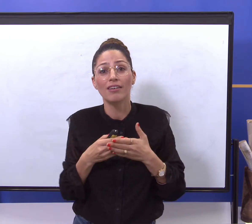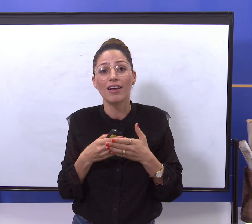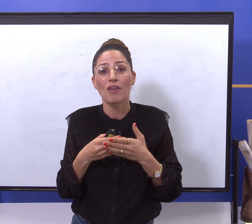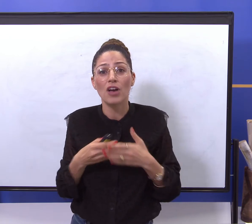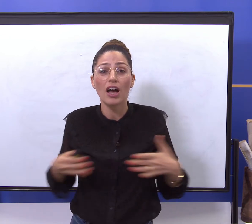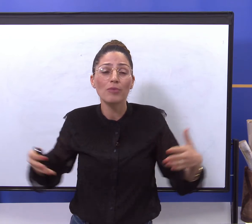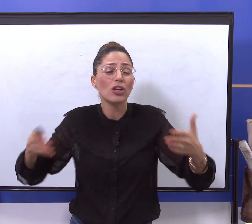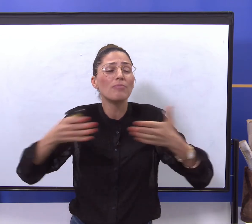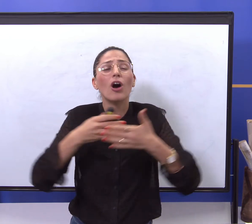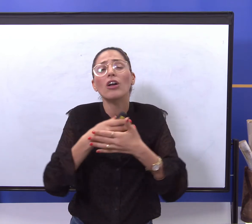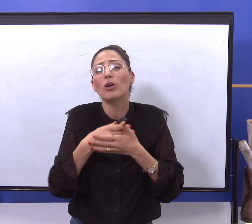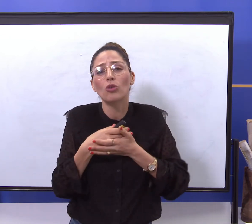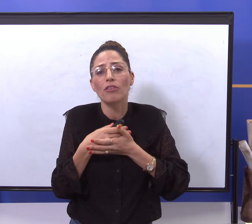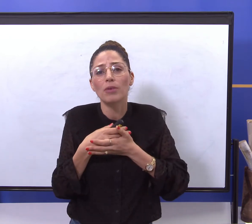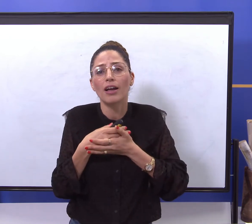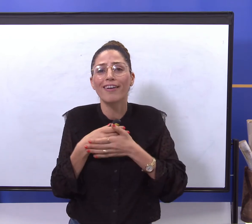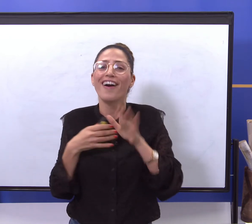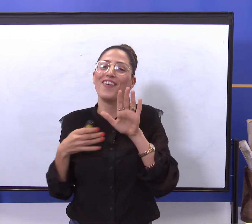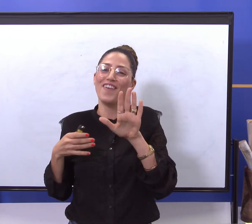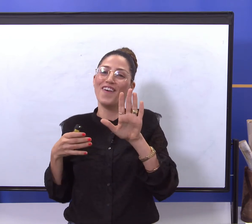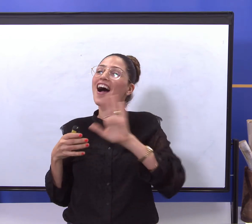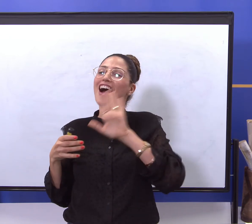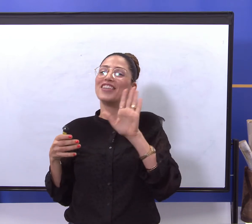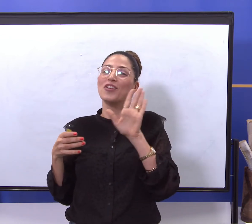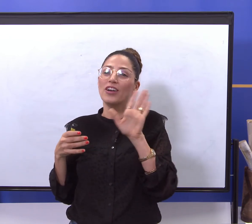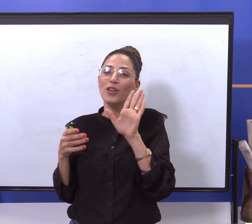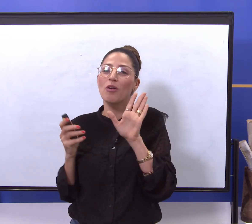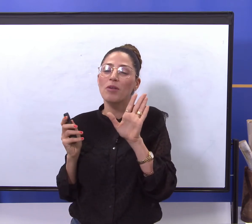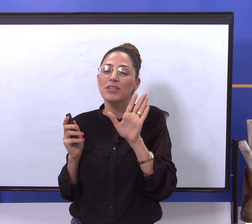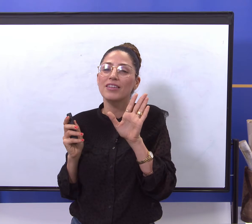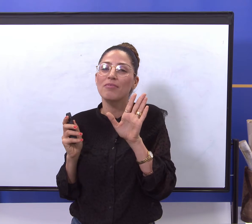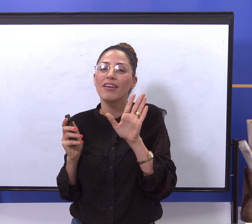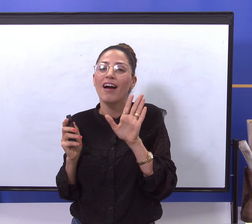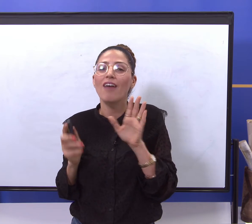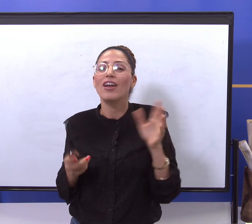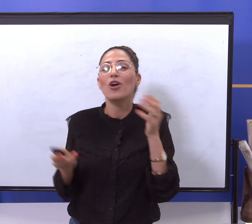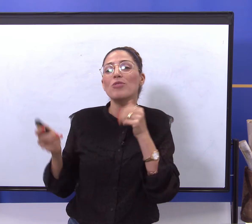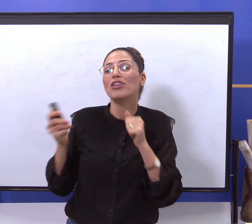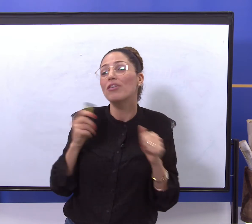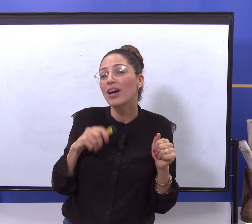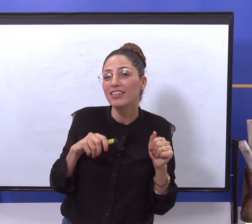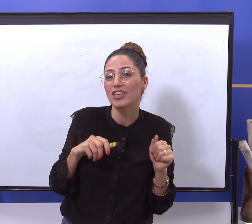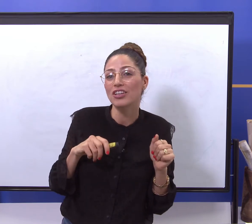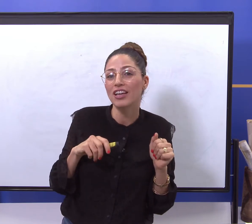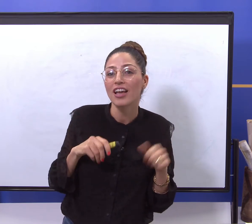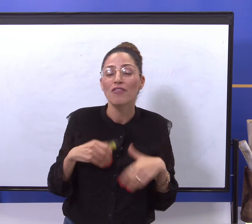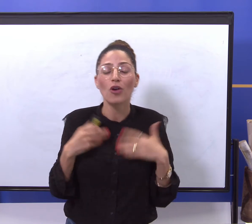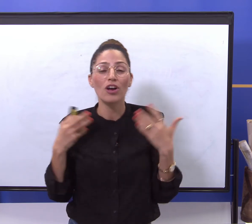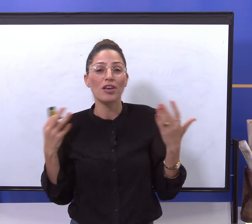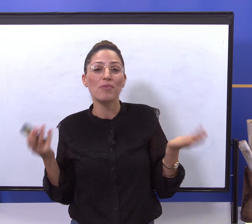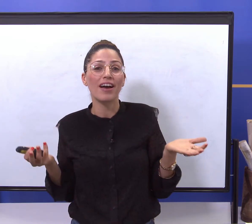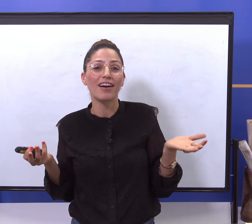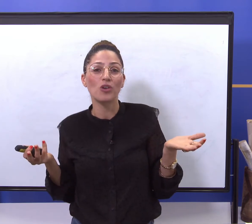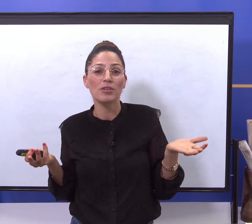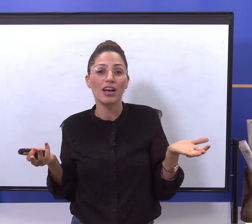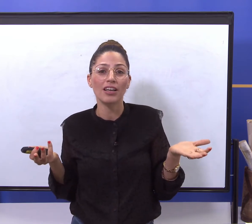נשואה, והאחים שלי מאוד מאוד קרובים אליי. לא, לא, לא, אל תדאגו, אנחנו לא מרביצים. אבל אנחנו משתפים אחד את השני,